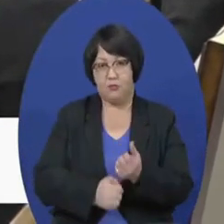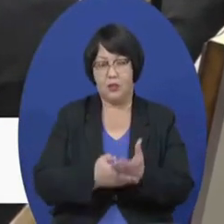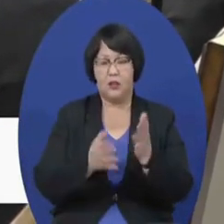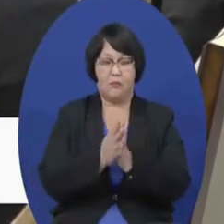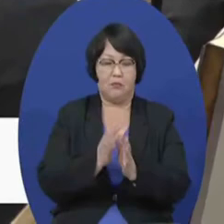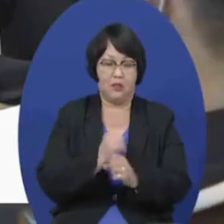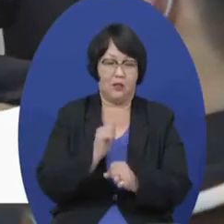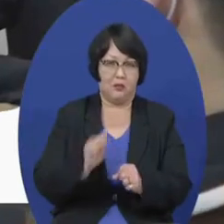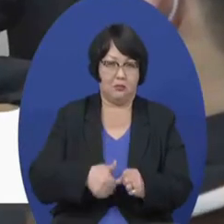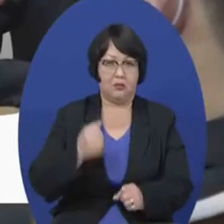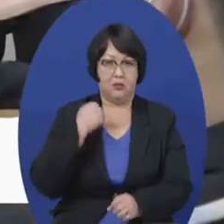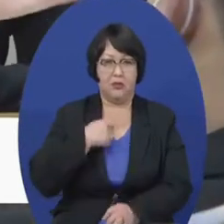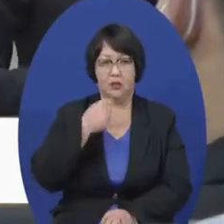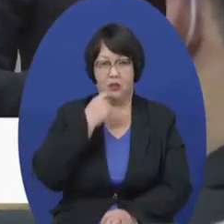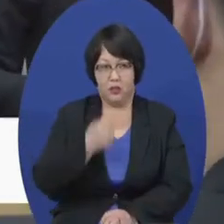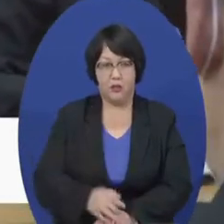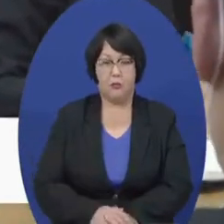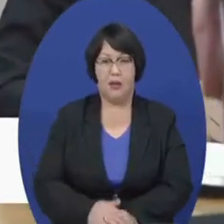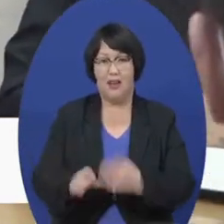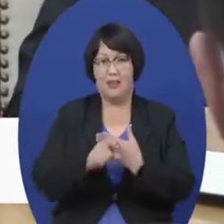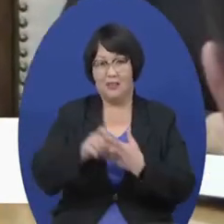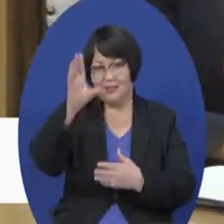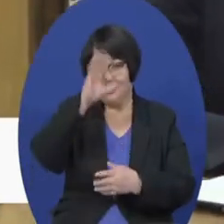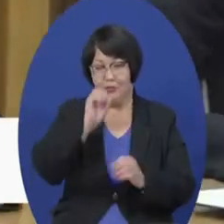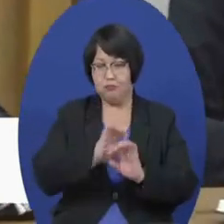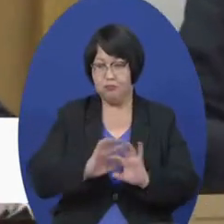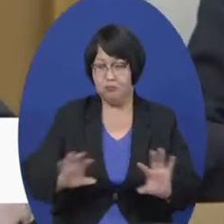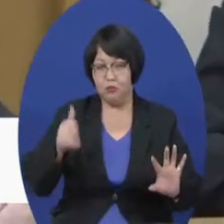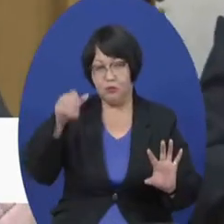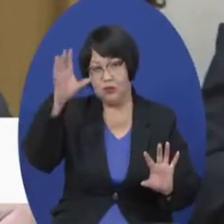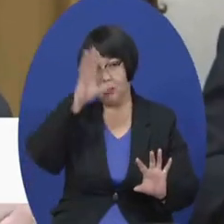хамтран ажиллахаар ярилцжээ. Элчин сайд нар ерөнхий сайд оюун